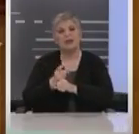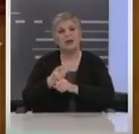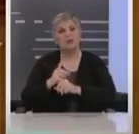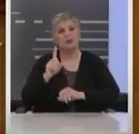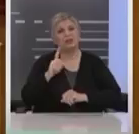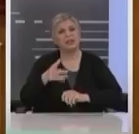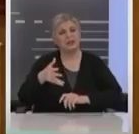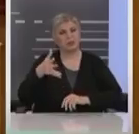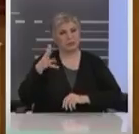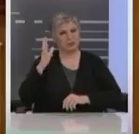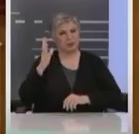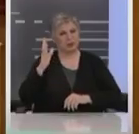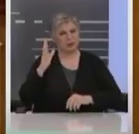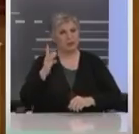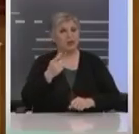ότι